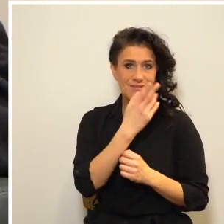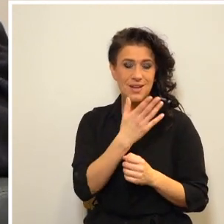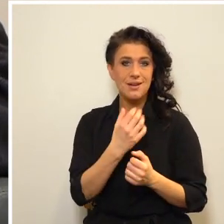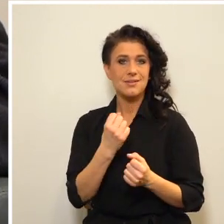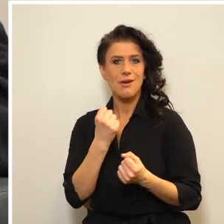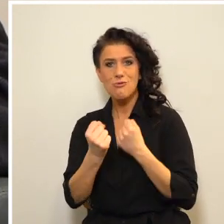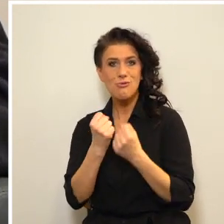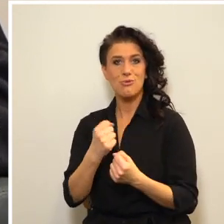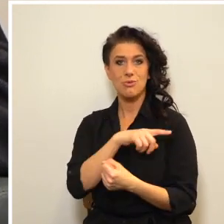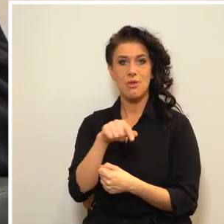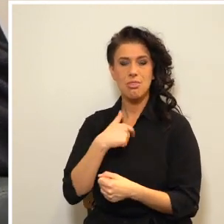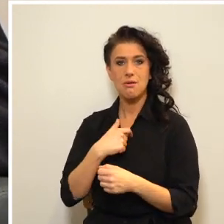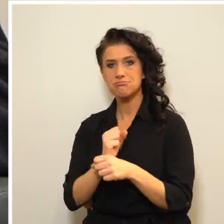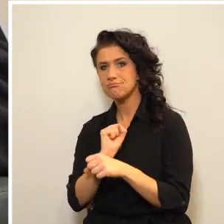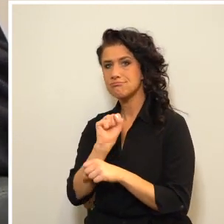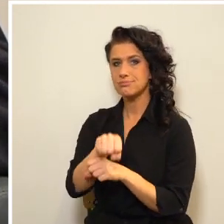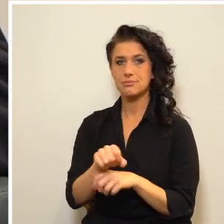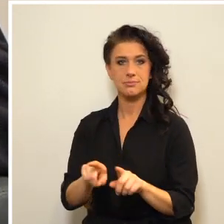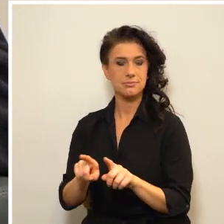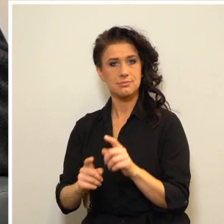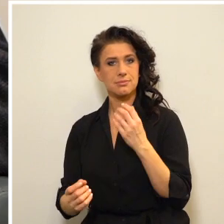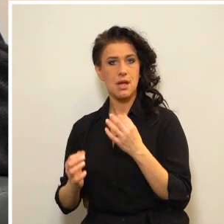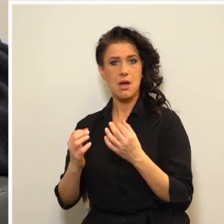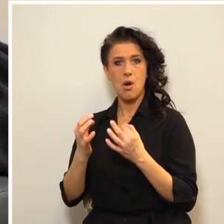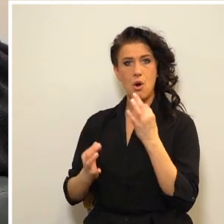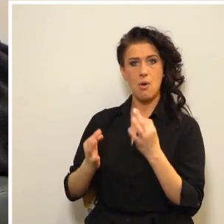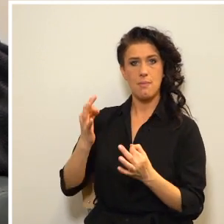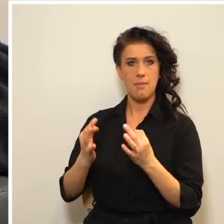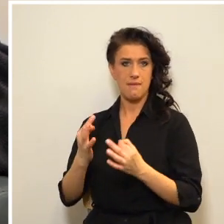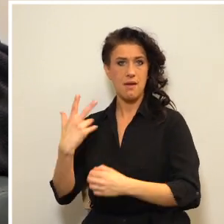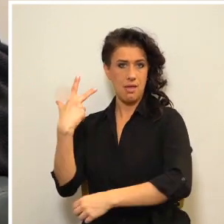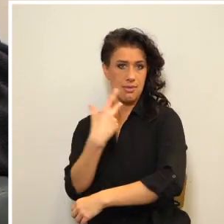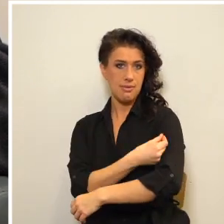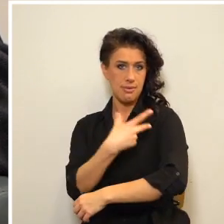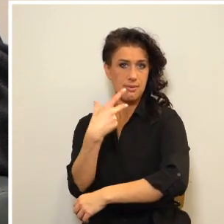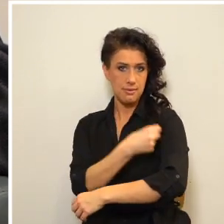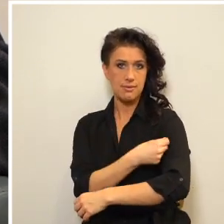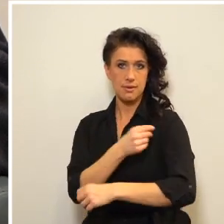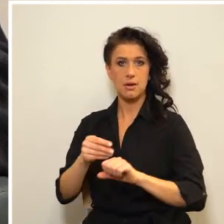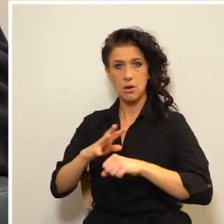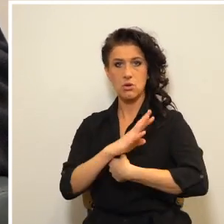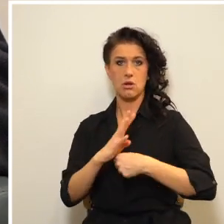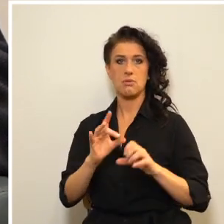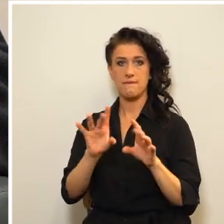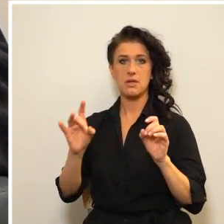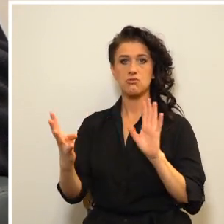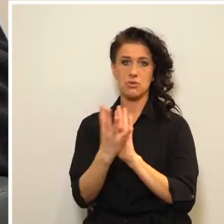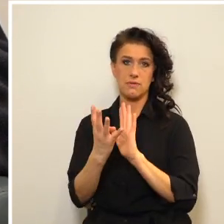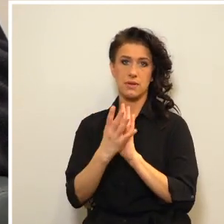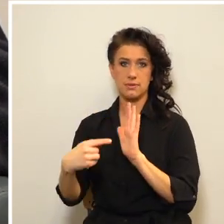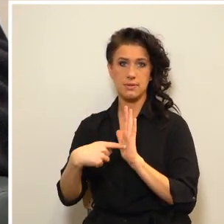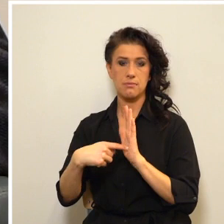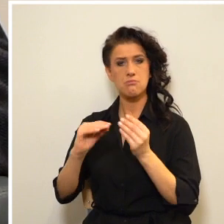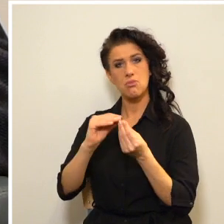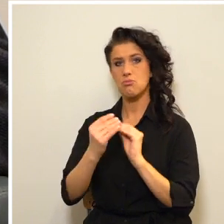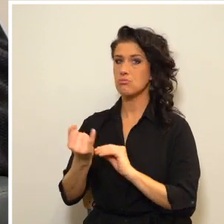jak trudno nam przezwyciężyć te obawy antyszczepionkowców w stosunku do Kombi 19 to jest zawsze